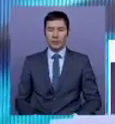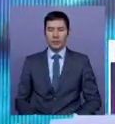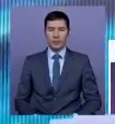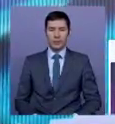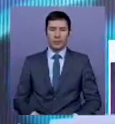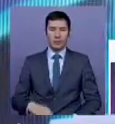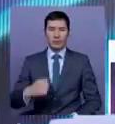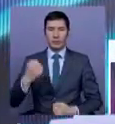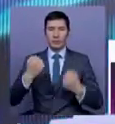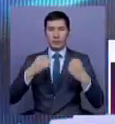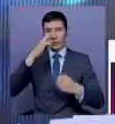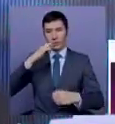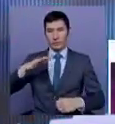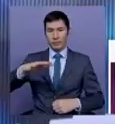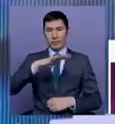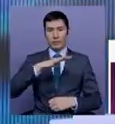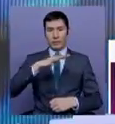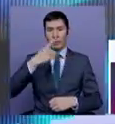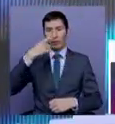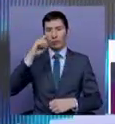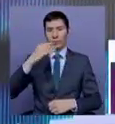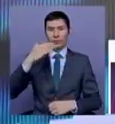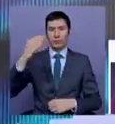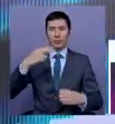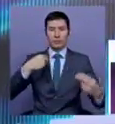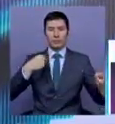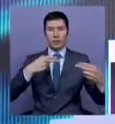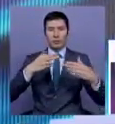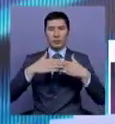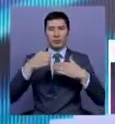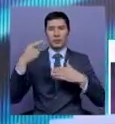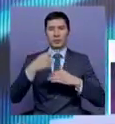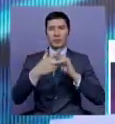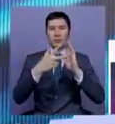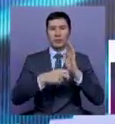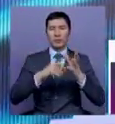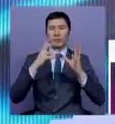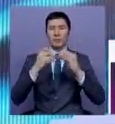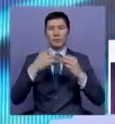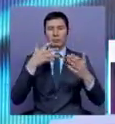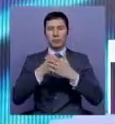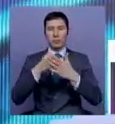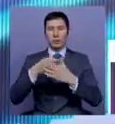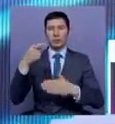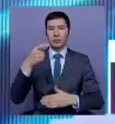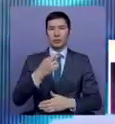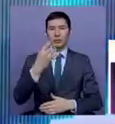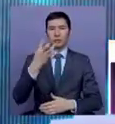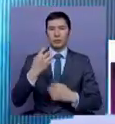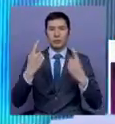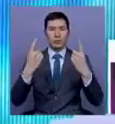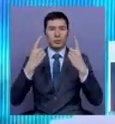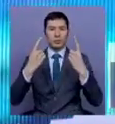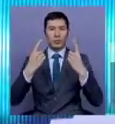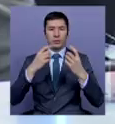Шетелдік автокөліктерді тізгіндеген қазақстандықтар былтыр 1800 жол көлік оқиғасын жасады. Соның 1400-і ірі материалдық шығын